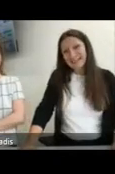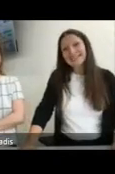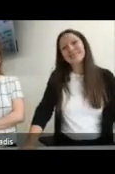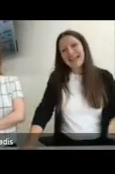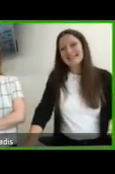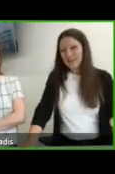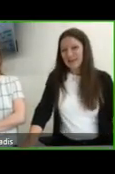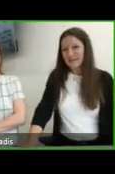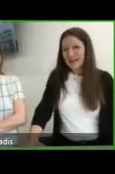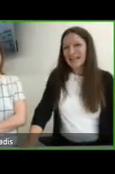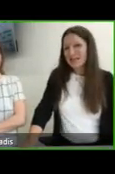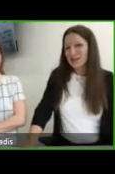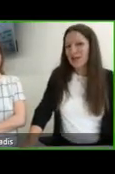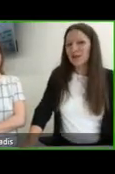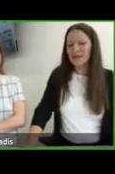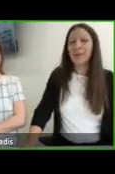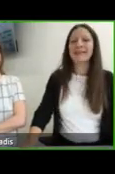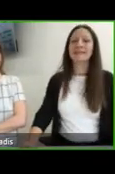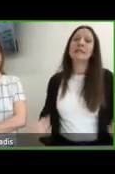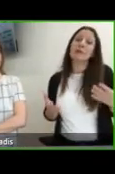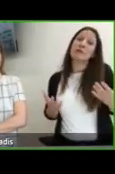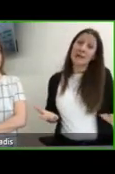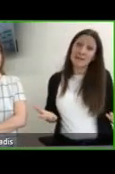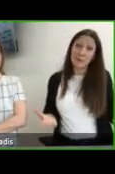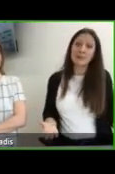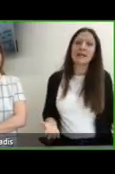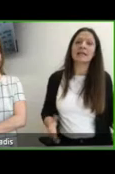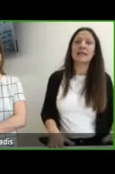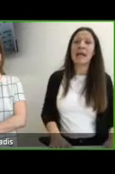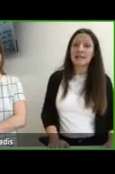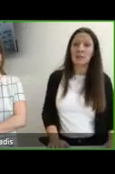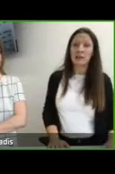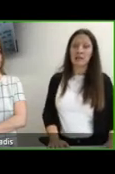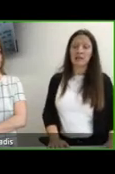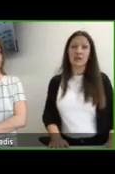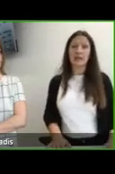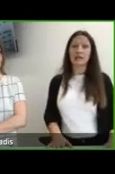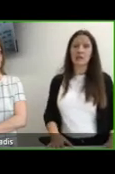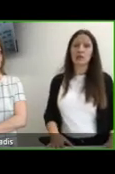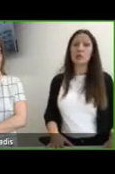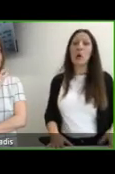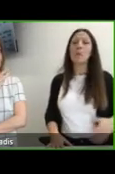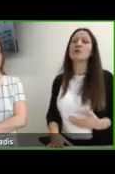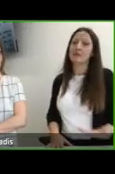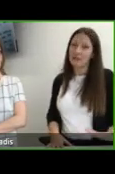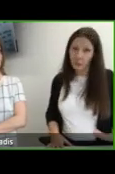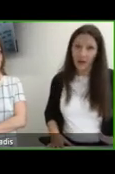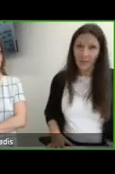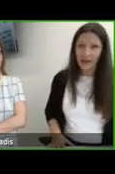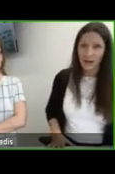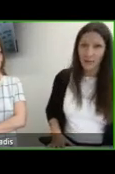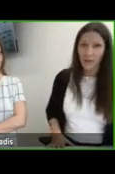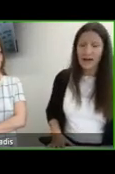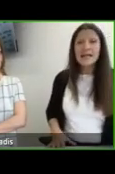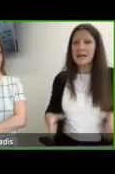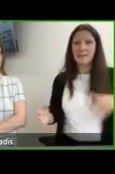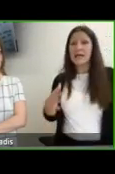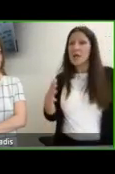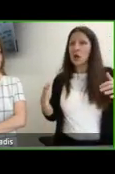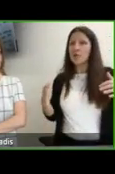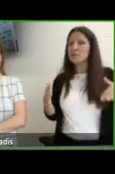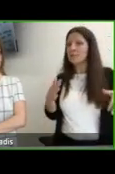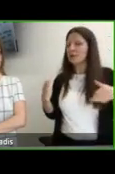Malheureusement, oui, ben, ça nous amène à ce genre de phénomène. Donc, 60 % des liens qui sont partagés sur les réseaux sociaux n'ont pas été ouverts préalablement.